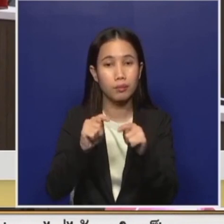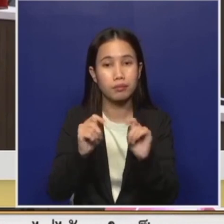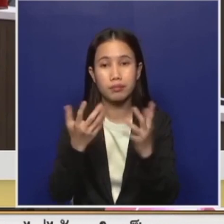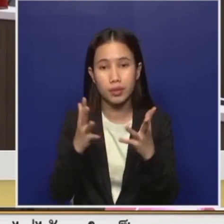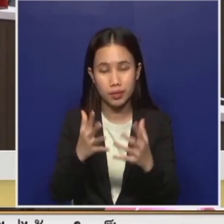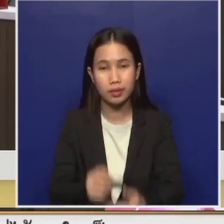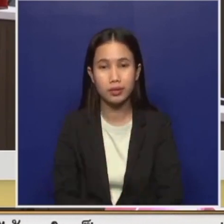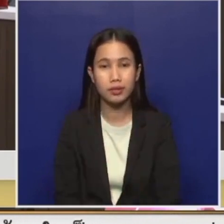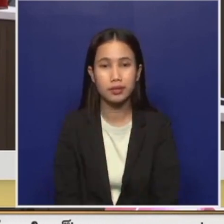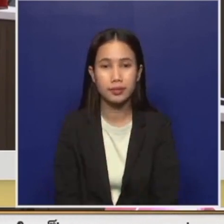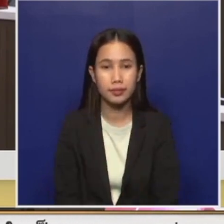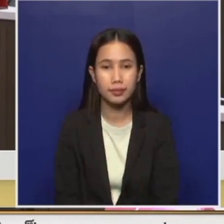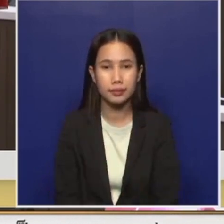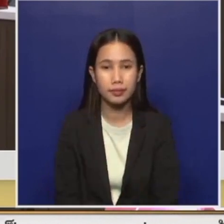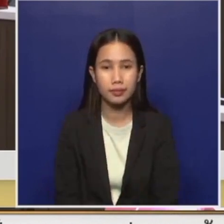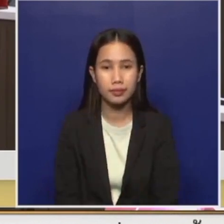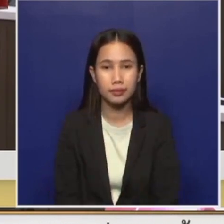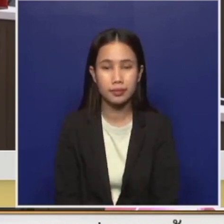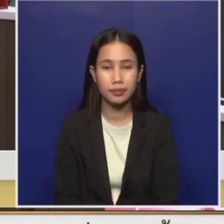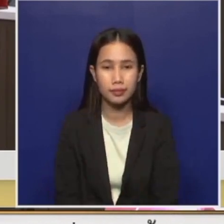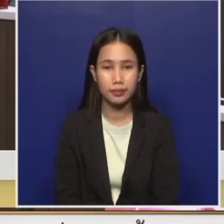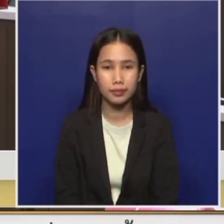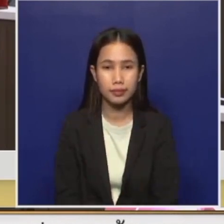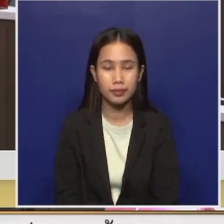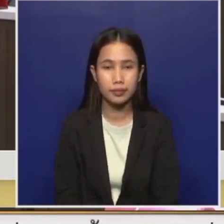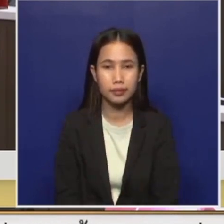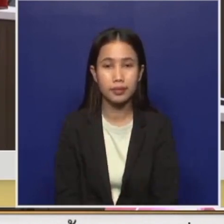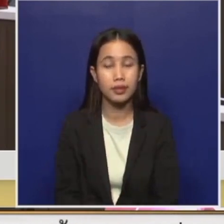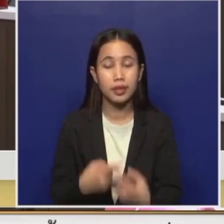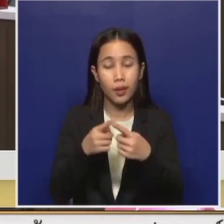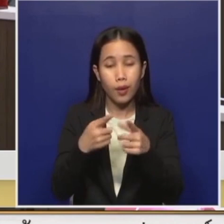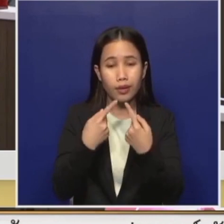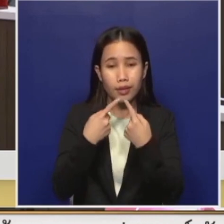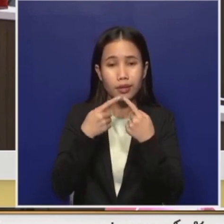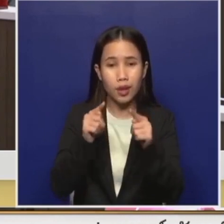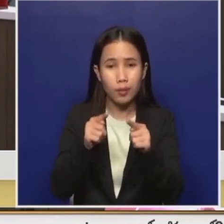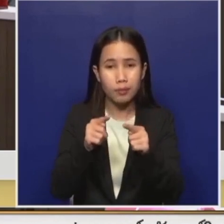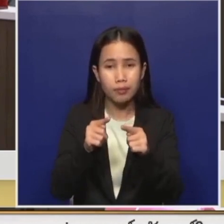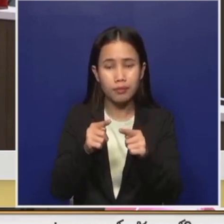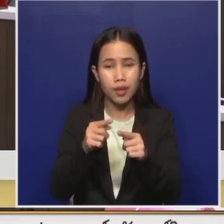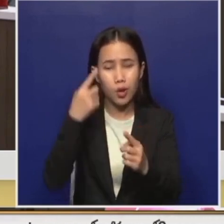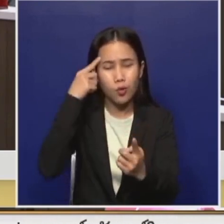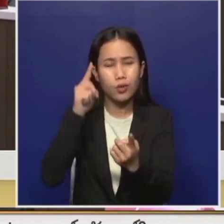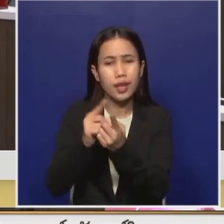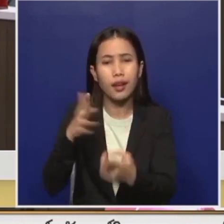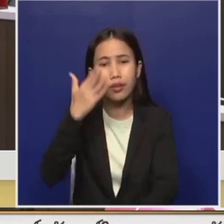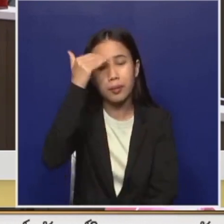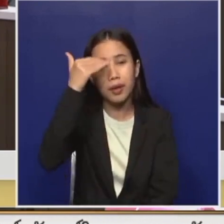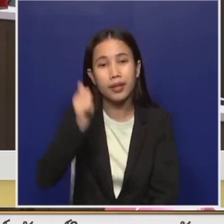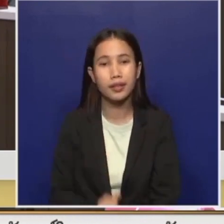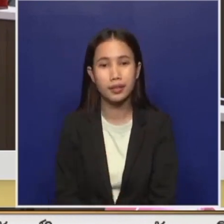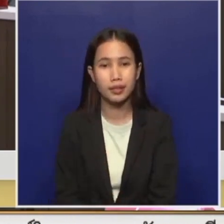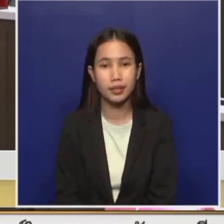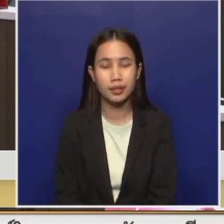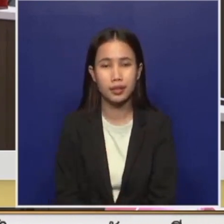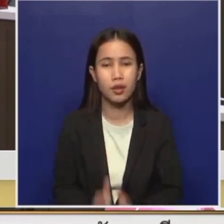ไม่ชยแจ้ง เพียงแต่มีคำตอบย้อนแย้งบอกว่ารู้จักและทำไมคนรู้จก